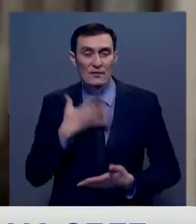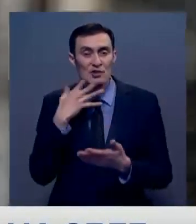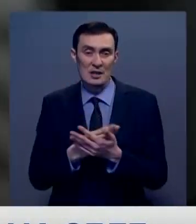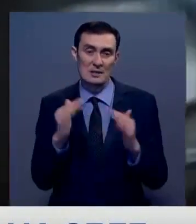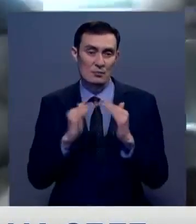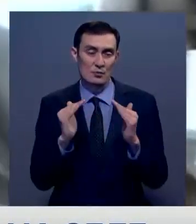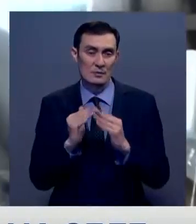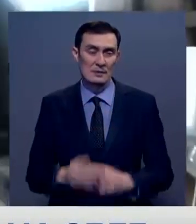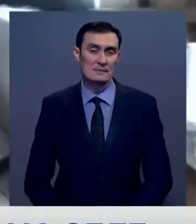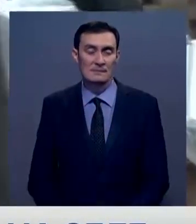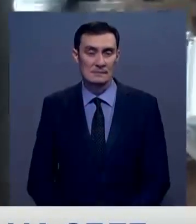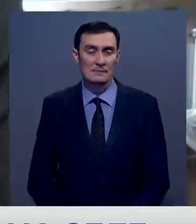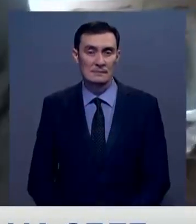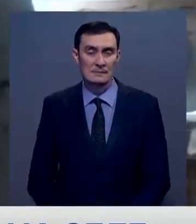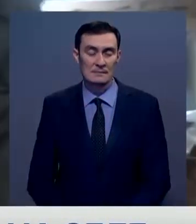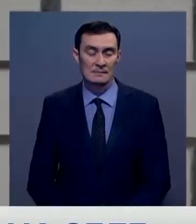доме.